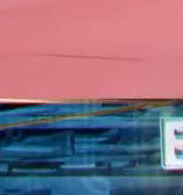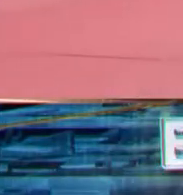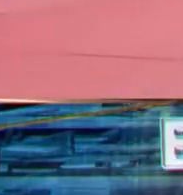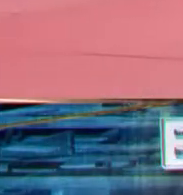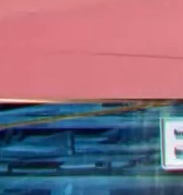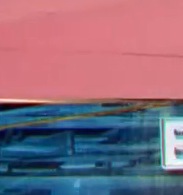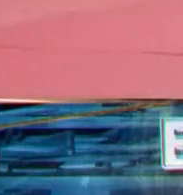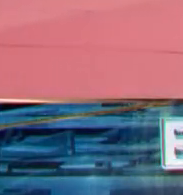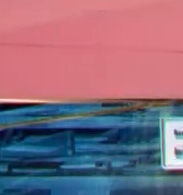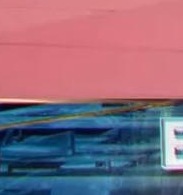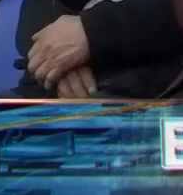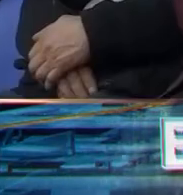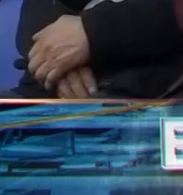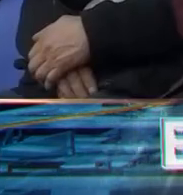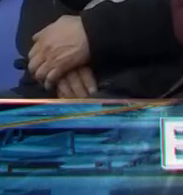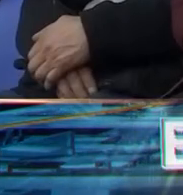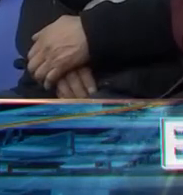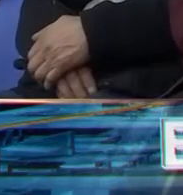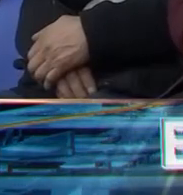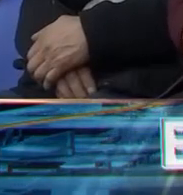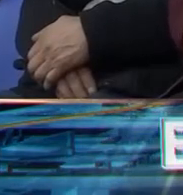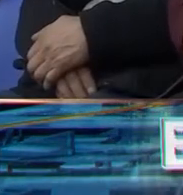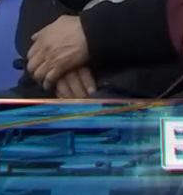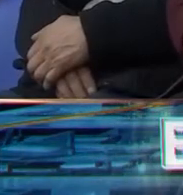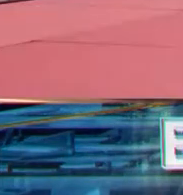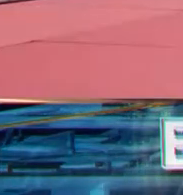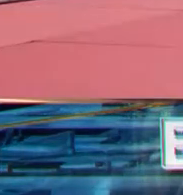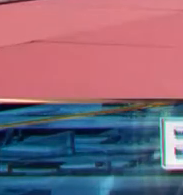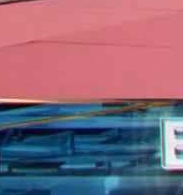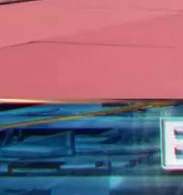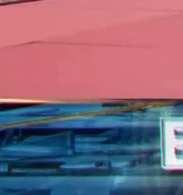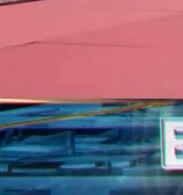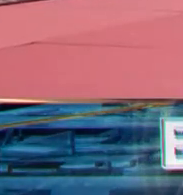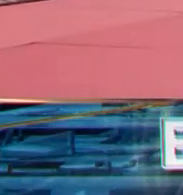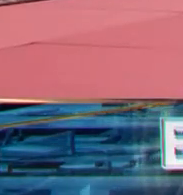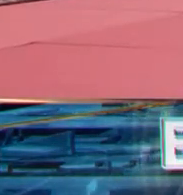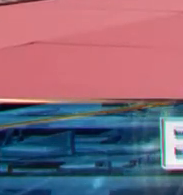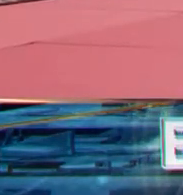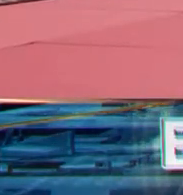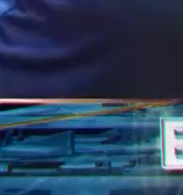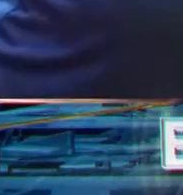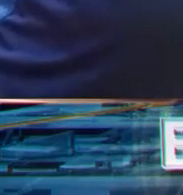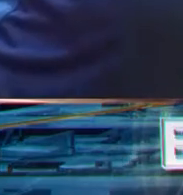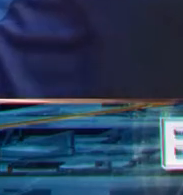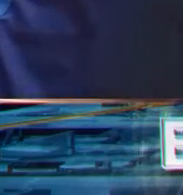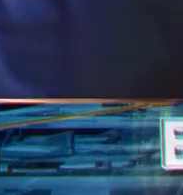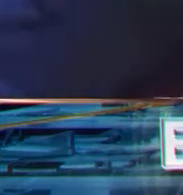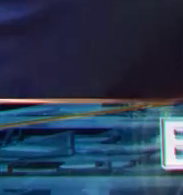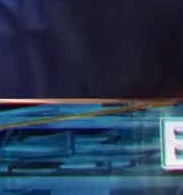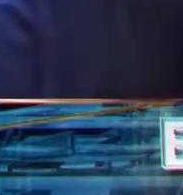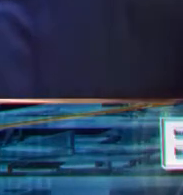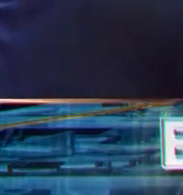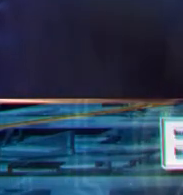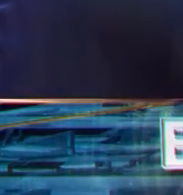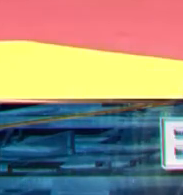Талдықорғанда греплинг және панкратионнан жасөспірімдер арасында облыстық чемпионат өтті. Оған Жетісу өңірінің әр аймағынан 400-ге жуық